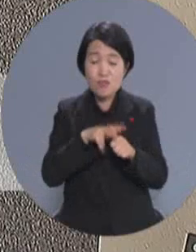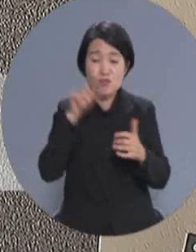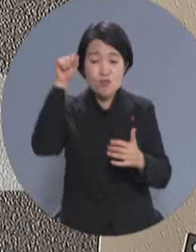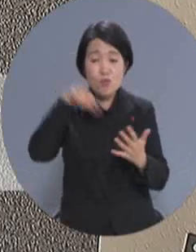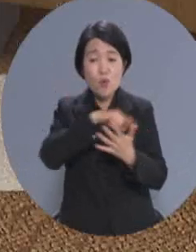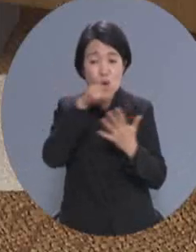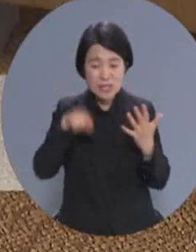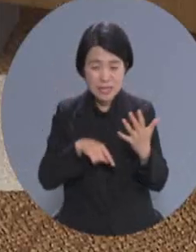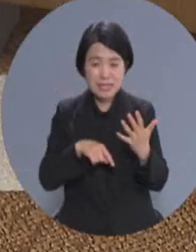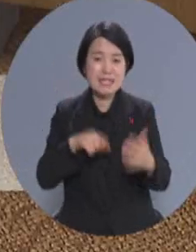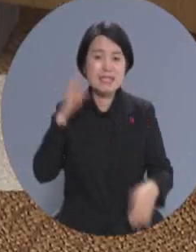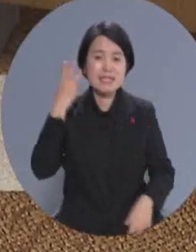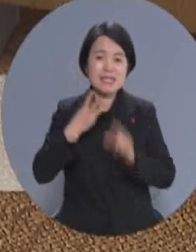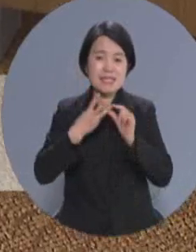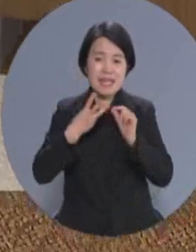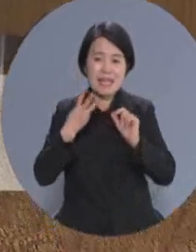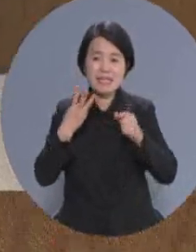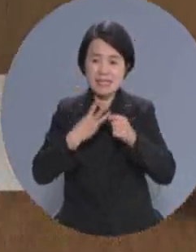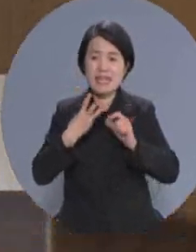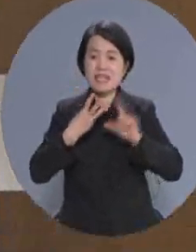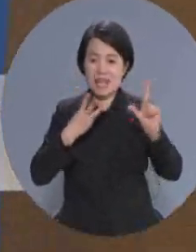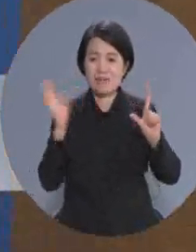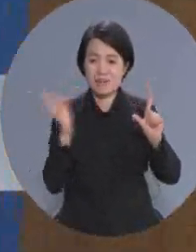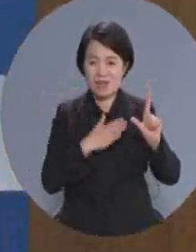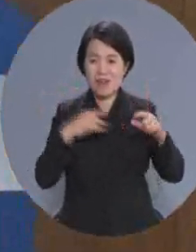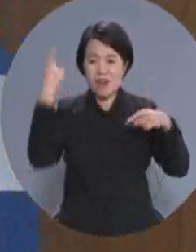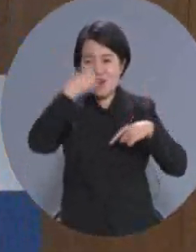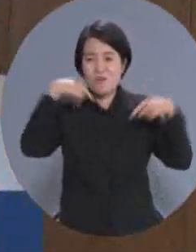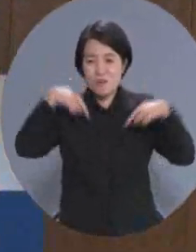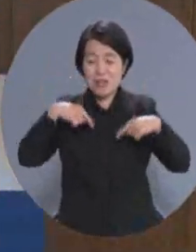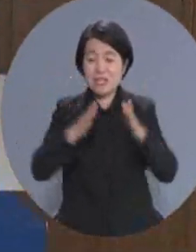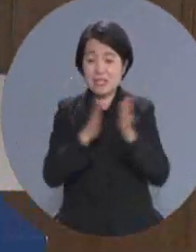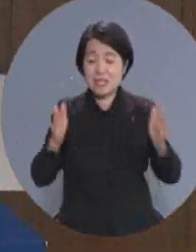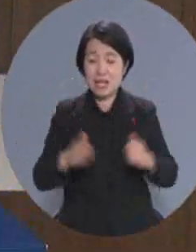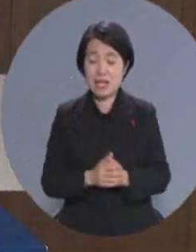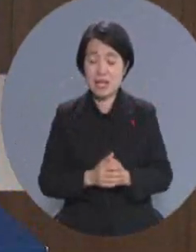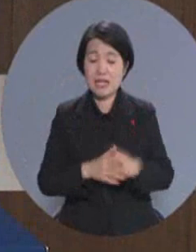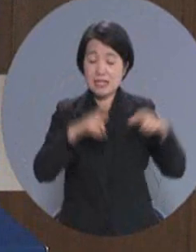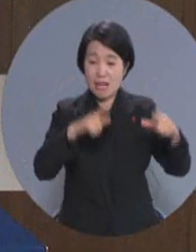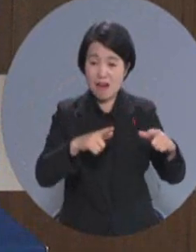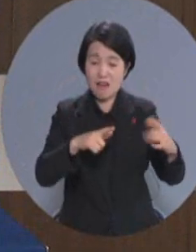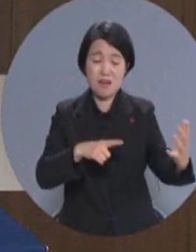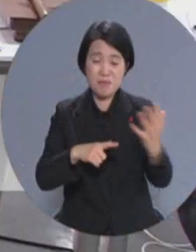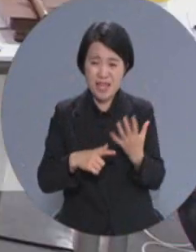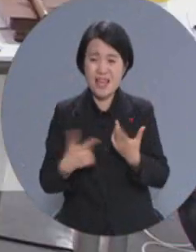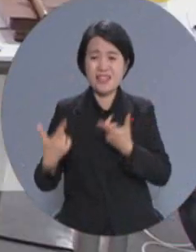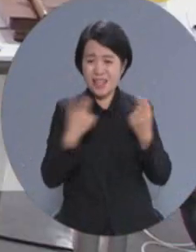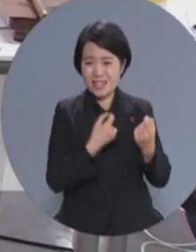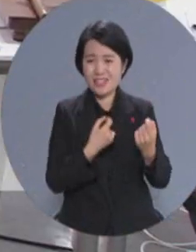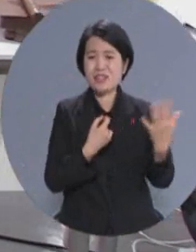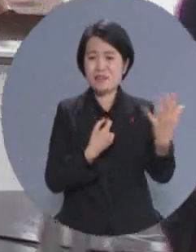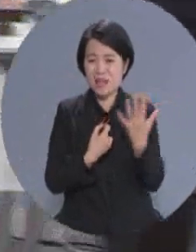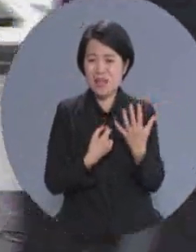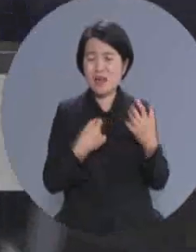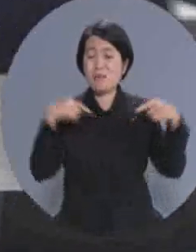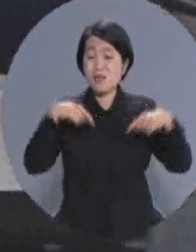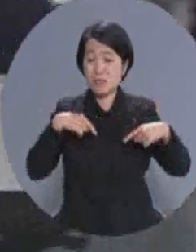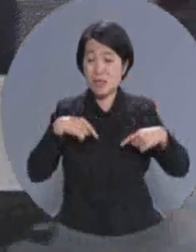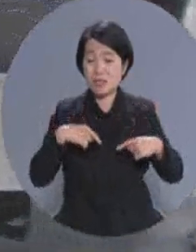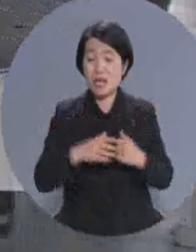면접을 봅니다 한편 지역구별 면접은 한 지역구에 신청한 후보들을 함께 진행하는데요 지역 구당